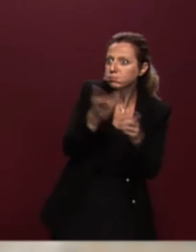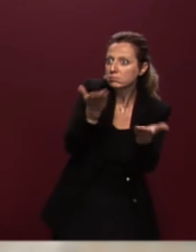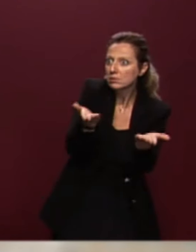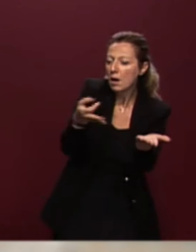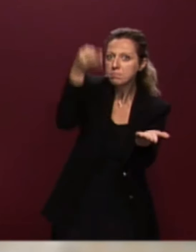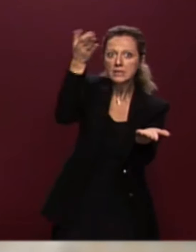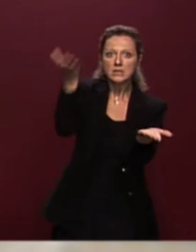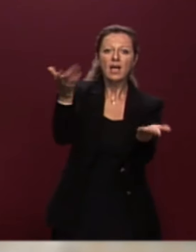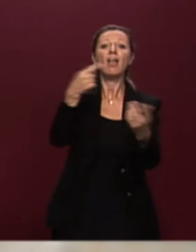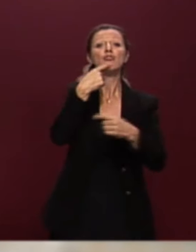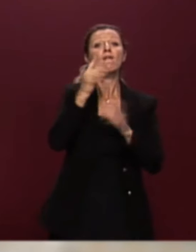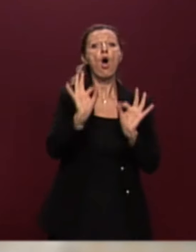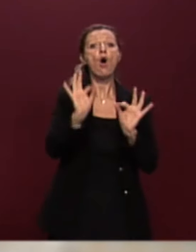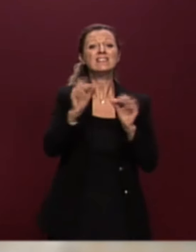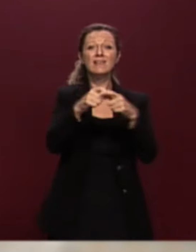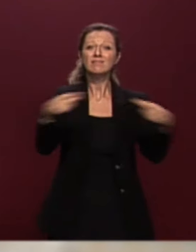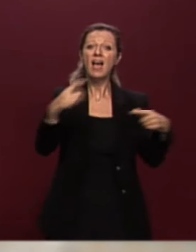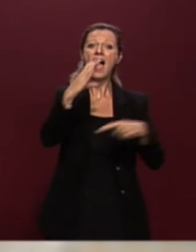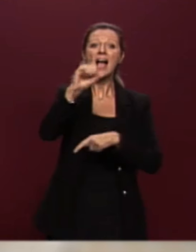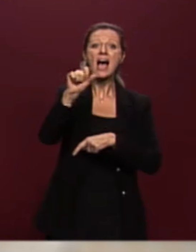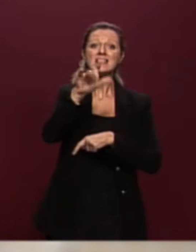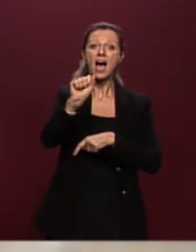dicevano a Casale in quegli anni.